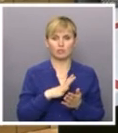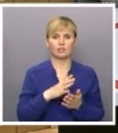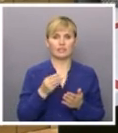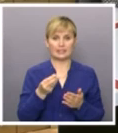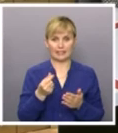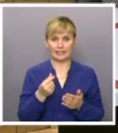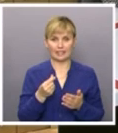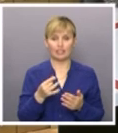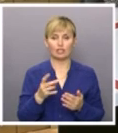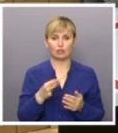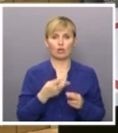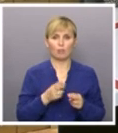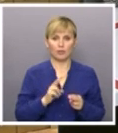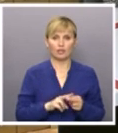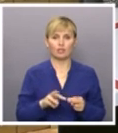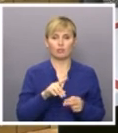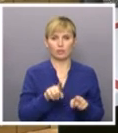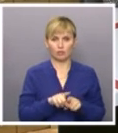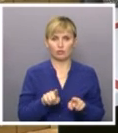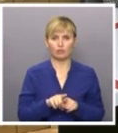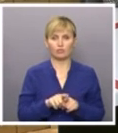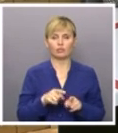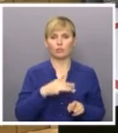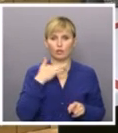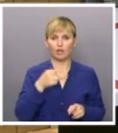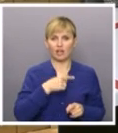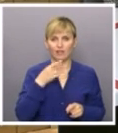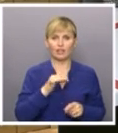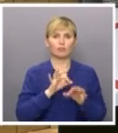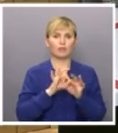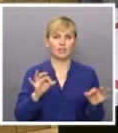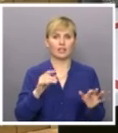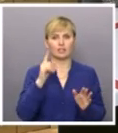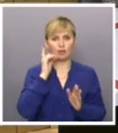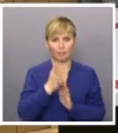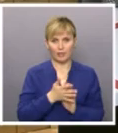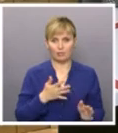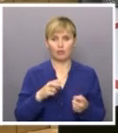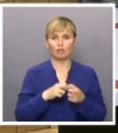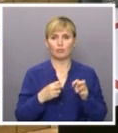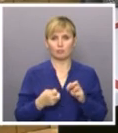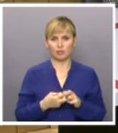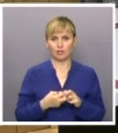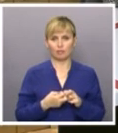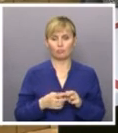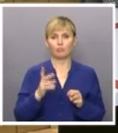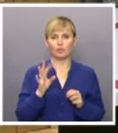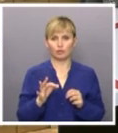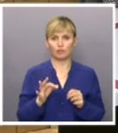этом мы тоже в Министерстве сельского хозяйства много говорили, все это прекрасно понимают эту проблему.